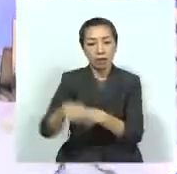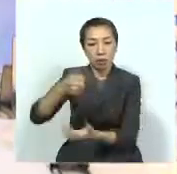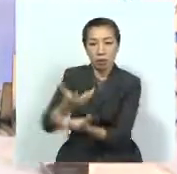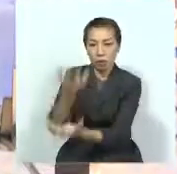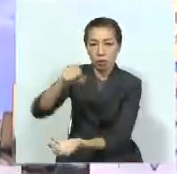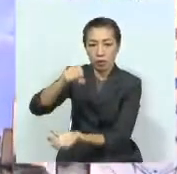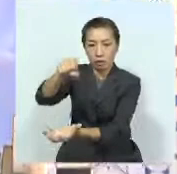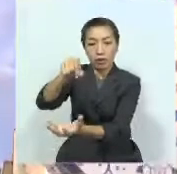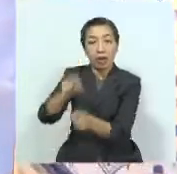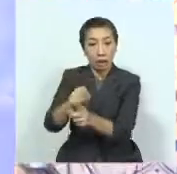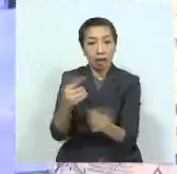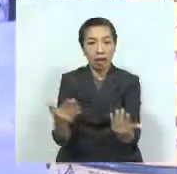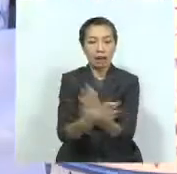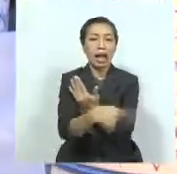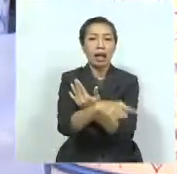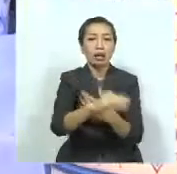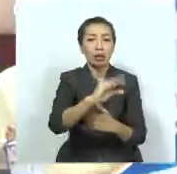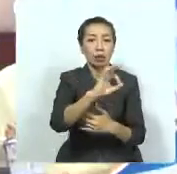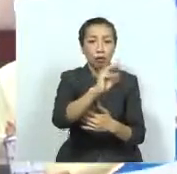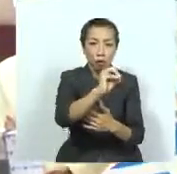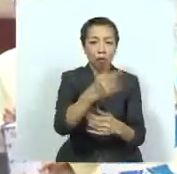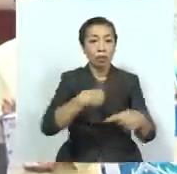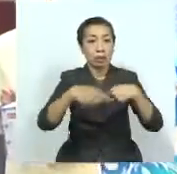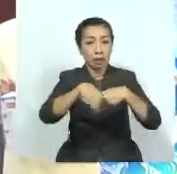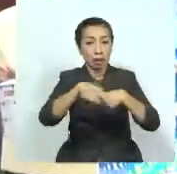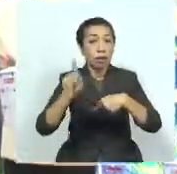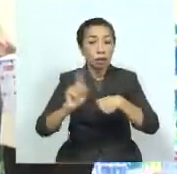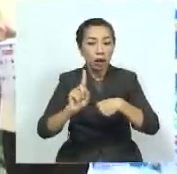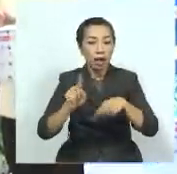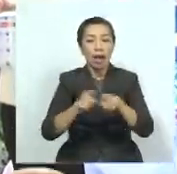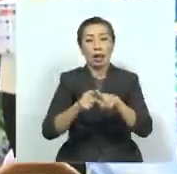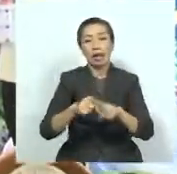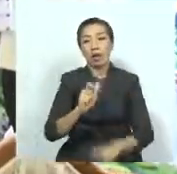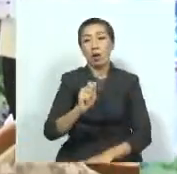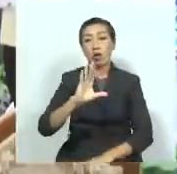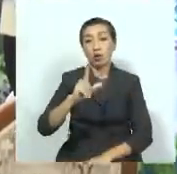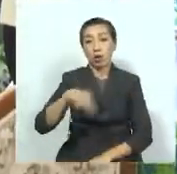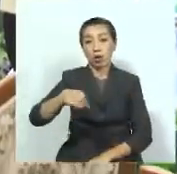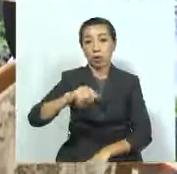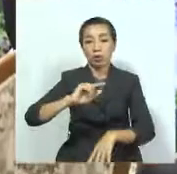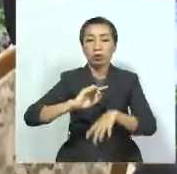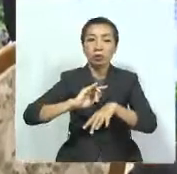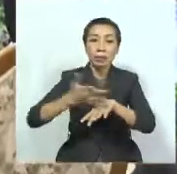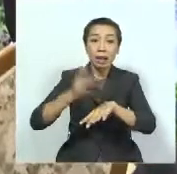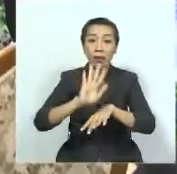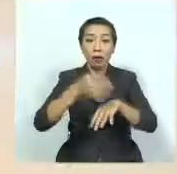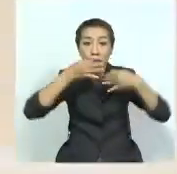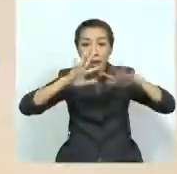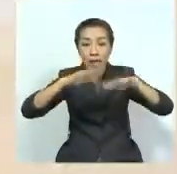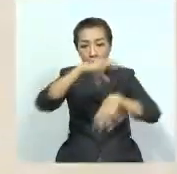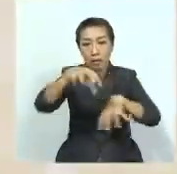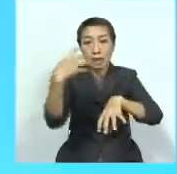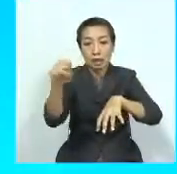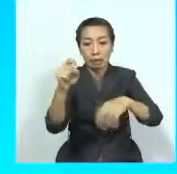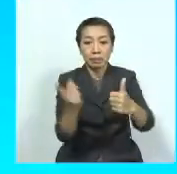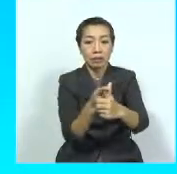นำปิ่นโตไปใช้ทดแทนโฟมและพลาสติกในเขตอุทยานแห่งชาติทางทะเล10แห่งด้วยกันนะคะ10แห่งนี้มีอะไรบ้างค่ะอ